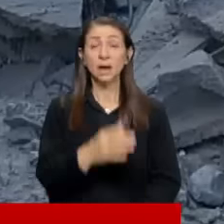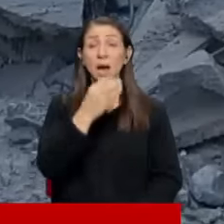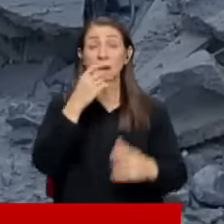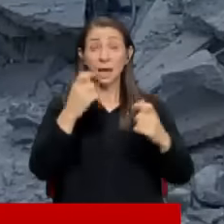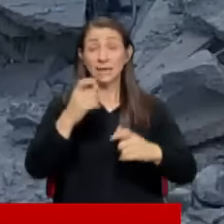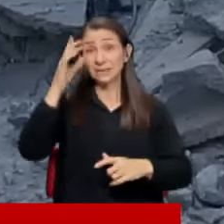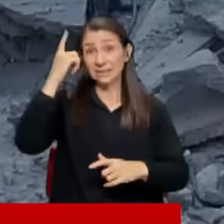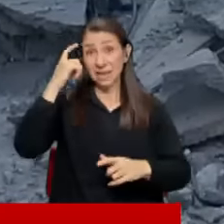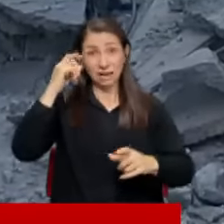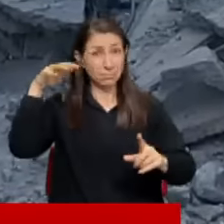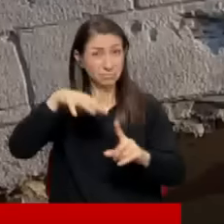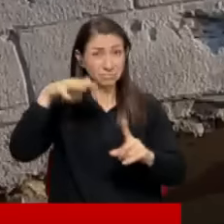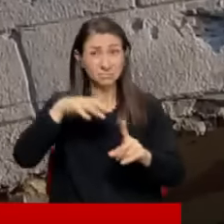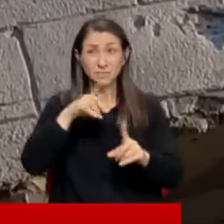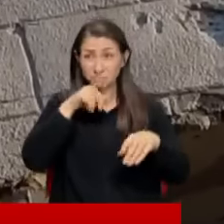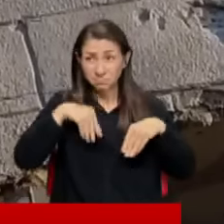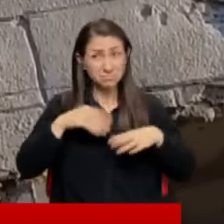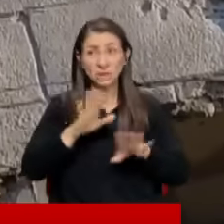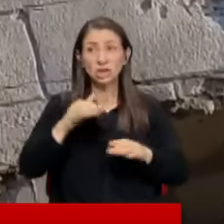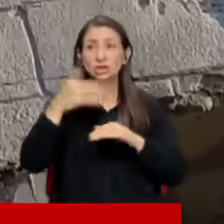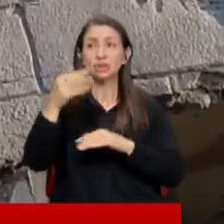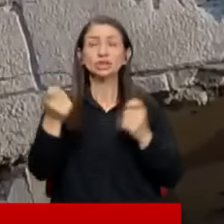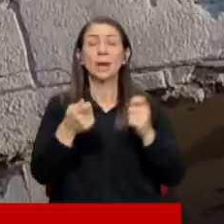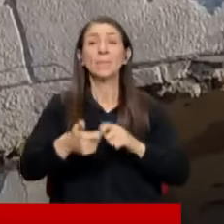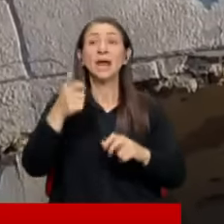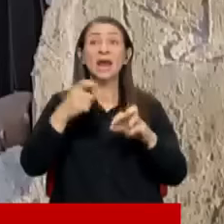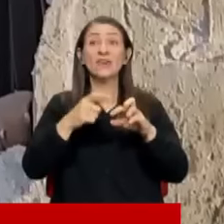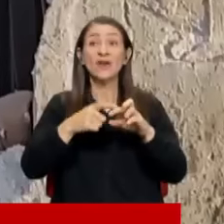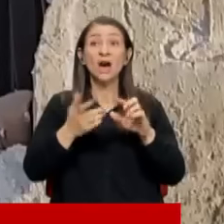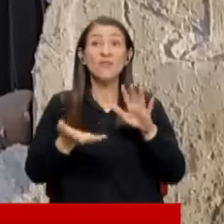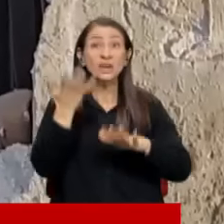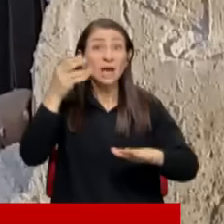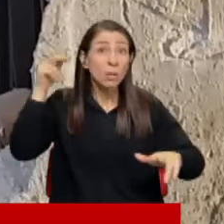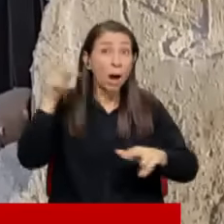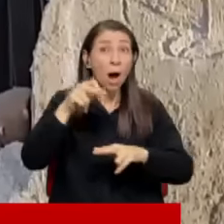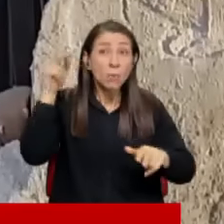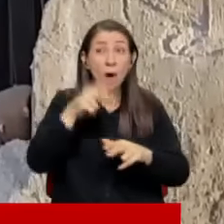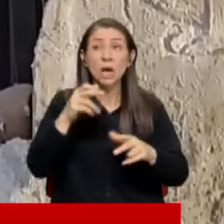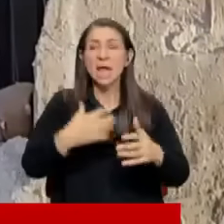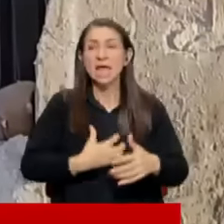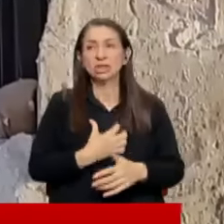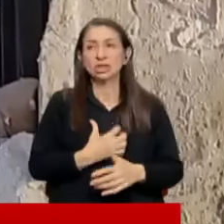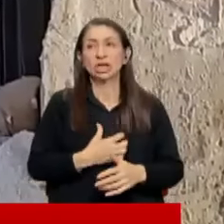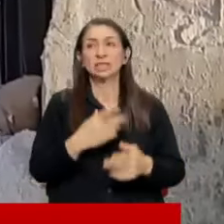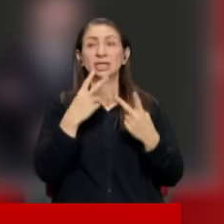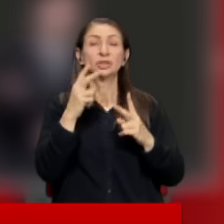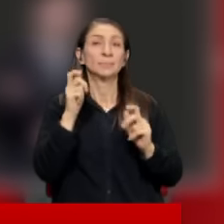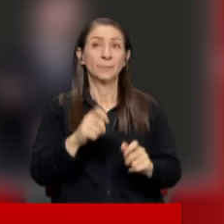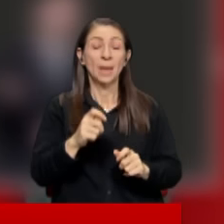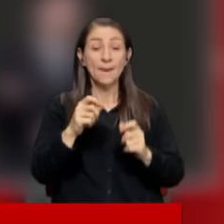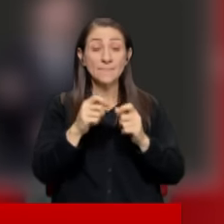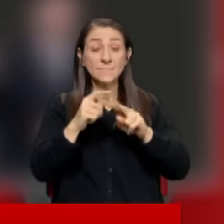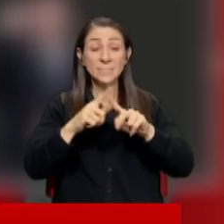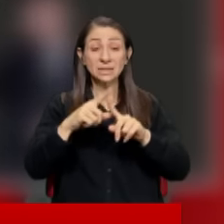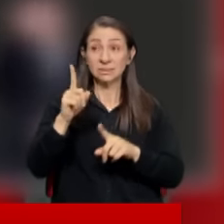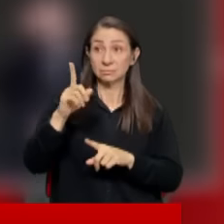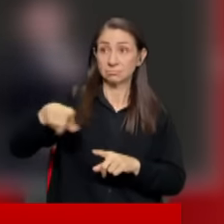Ankara İsrail saldırılarına tepkisiz kalmadı. Dışişleri Bakanlığı Refah'taki artan saldırılardan endişeliyiz açıklamasını yaptı. Batılı